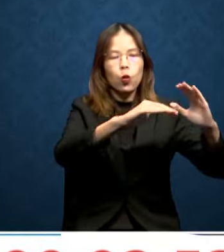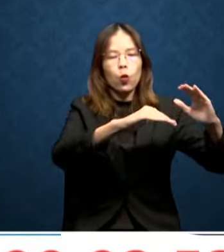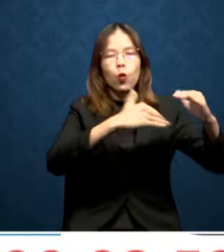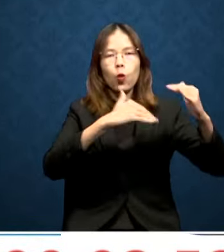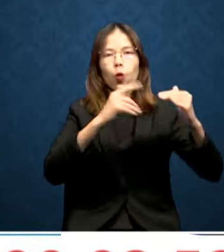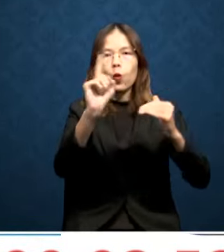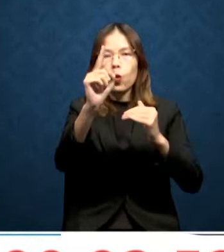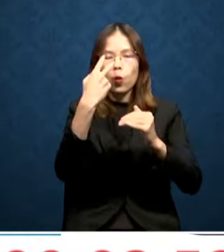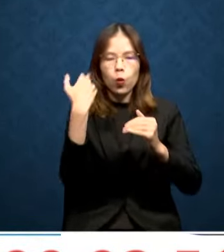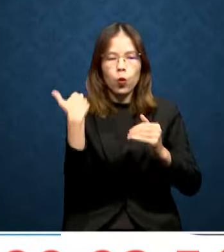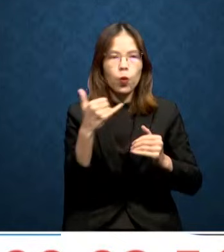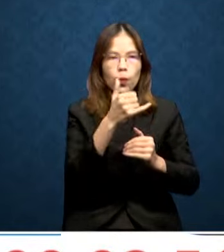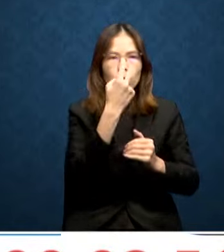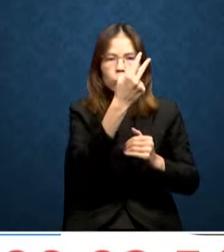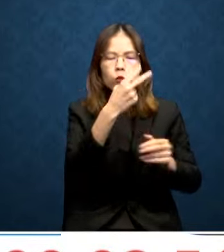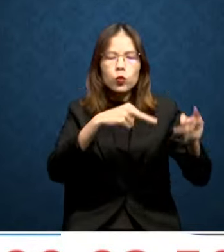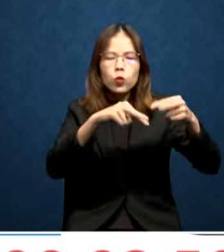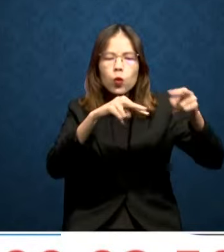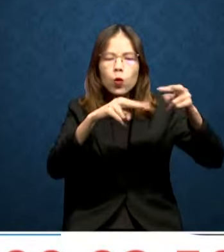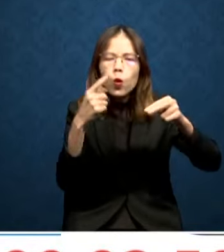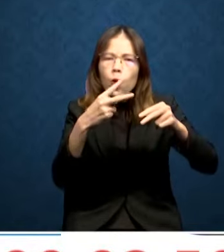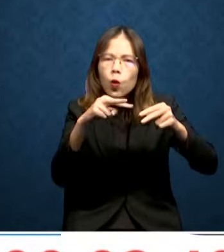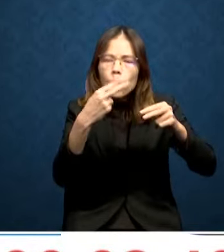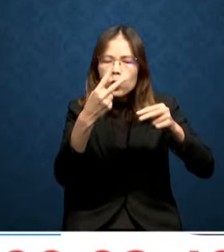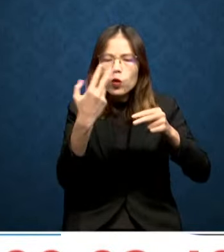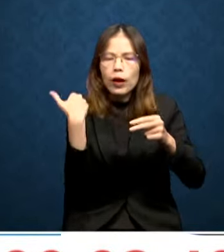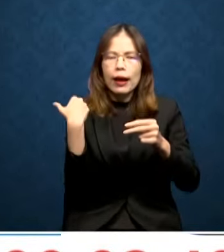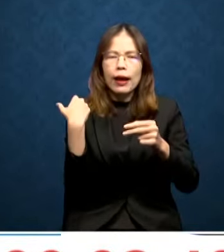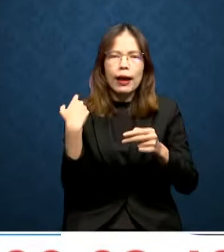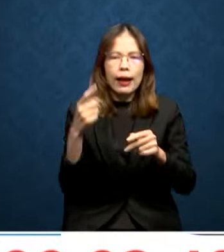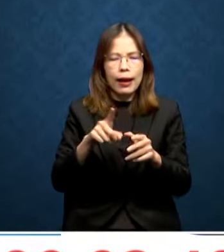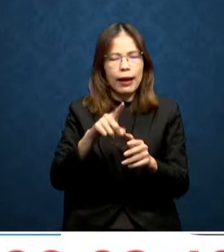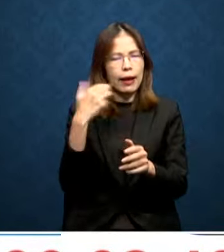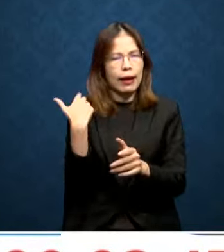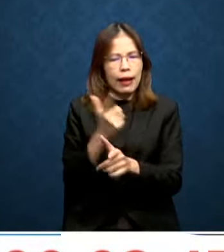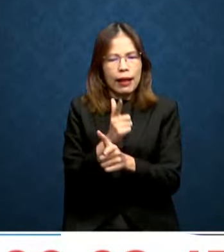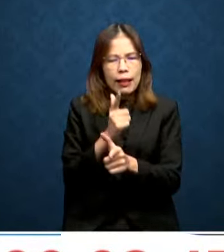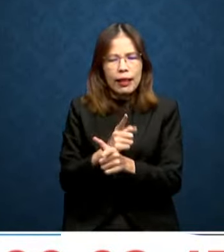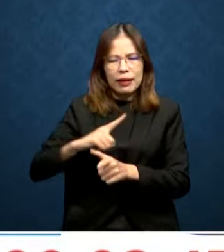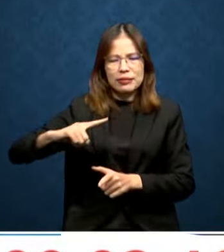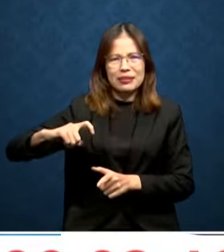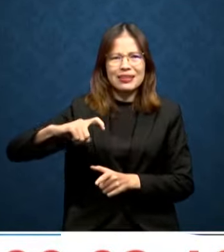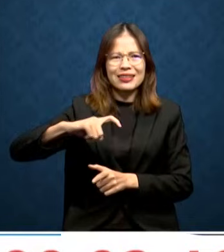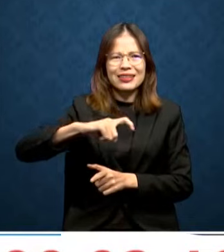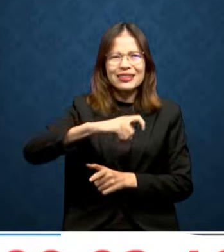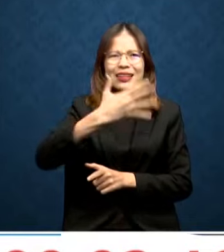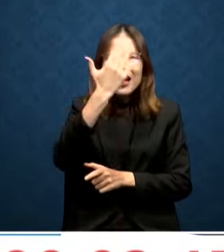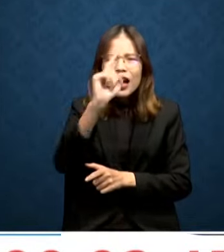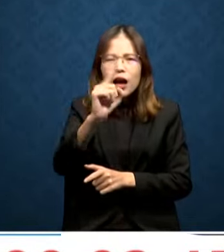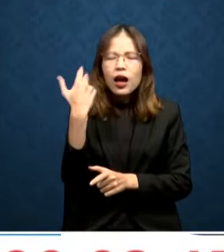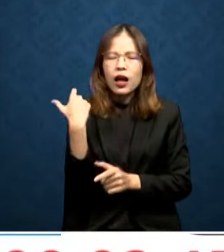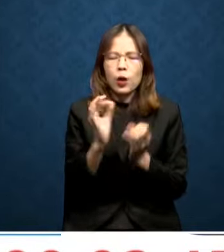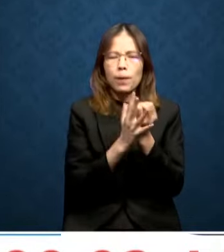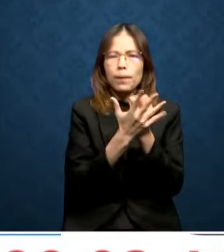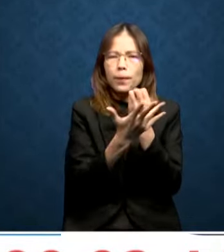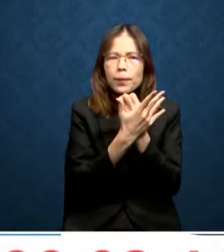ดูงานเรื่องการเลียนไส้เดือนที่มหาวิทยาลัยแม่โจซึ่งเขารับผักจาก